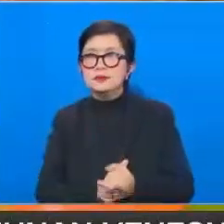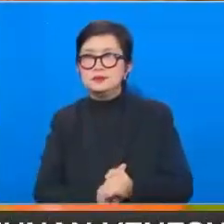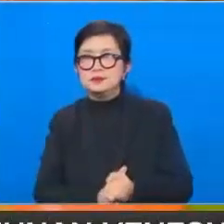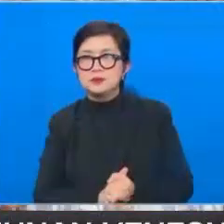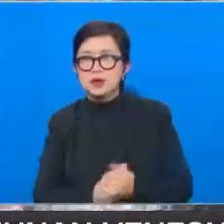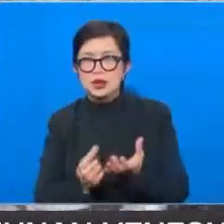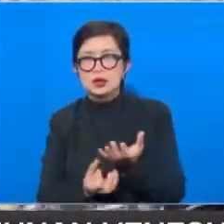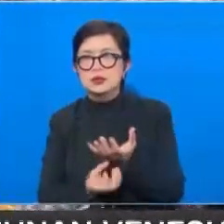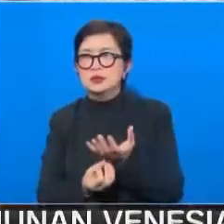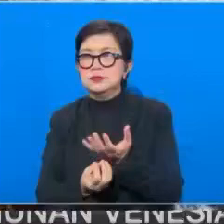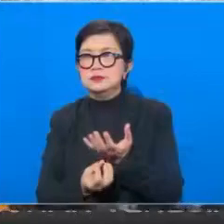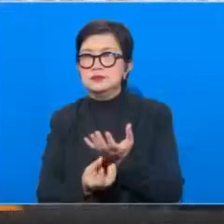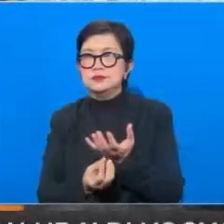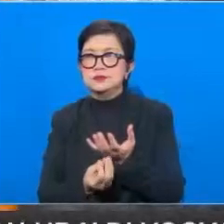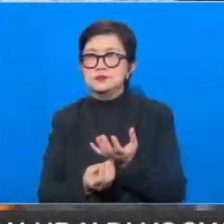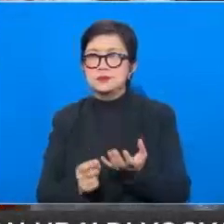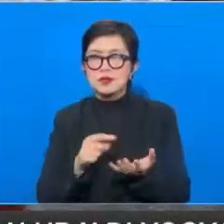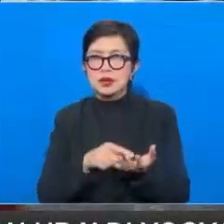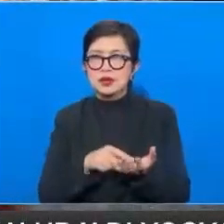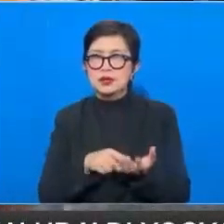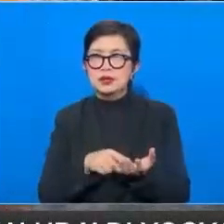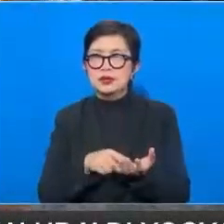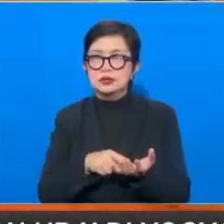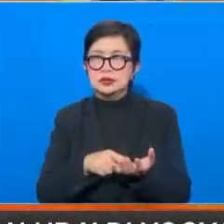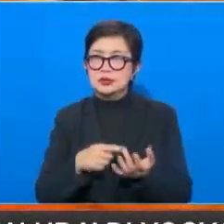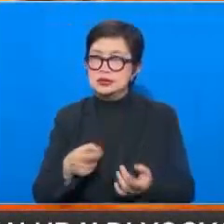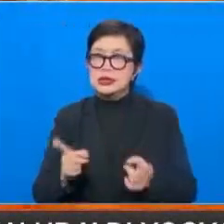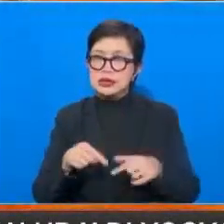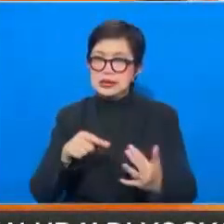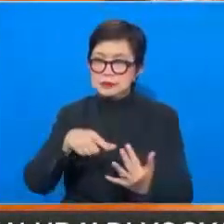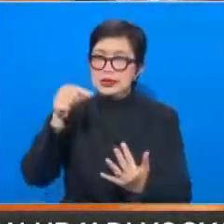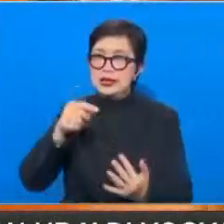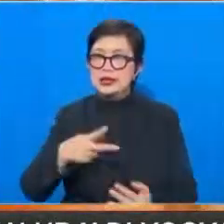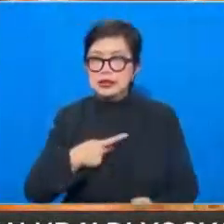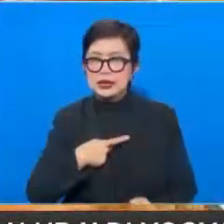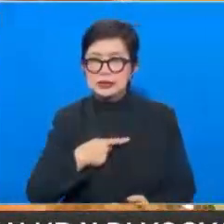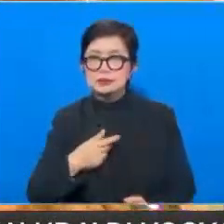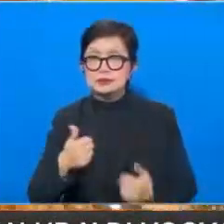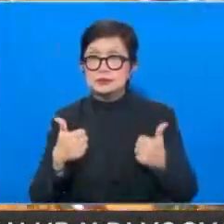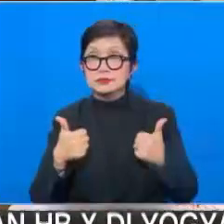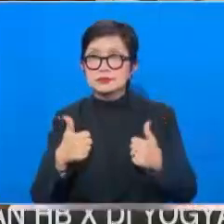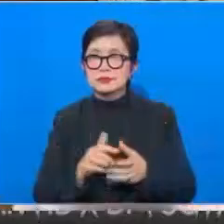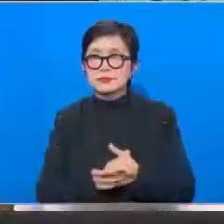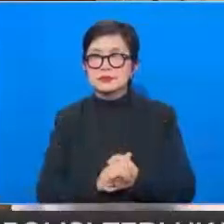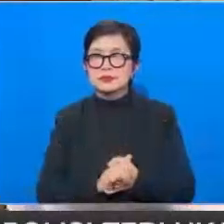Disajikan dengan kentang dan saus stik, menu ini bisa menjadi alternatif bagi Anda yang bosan dengan stik daging sapi.